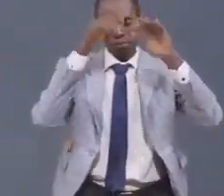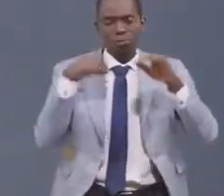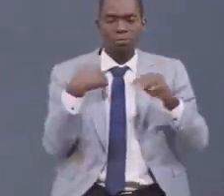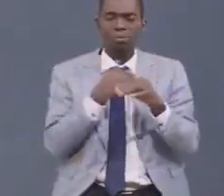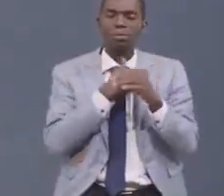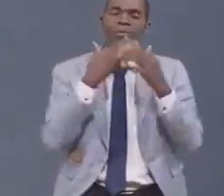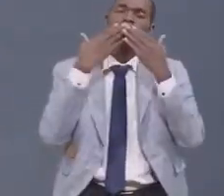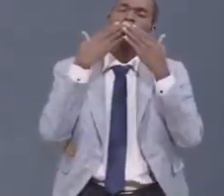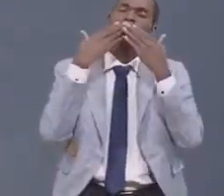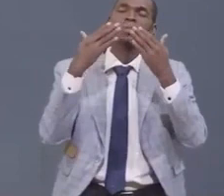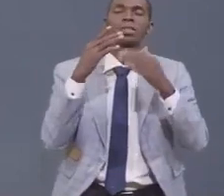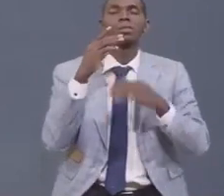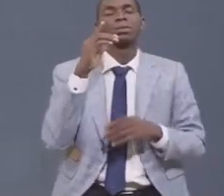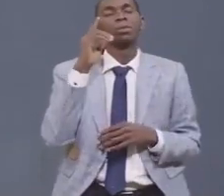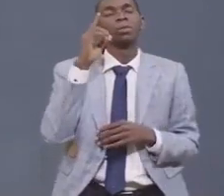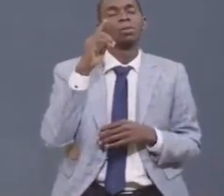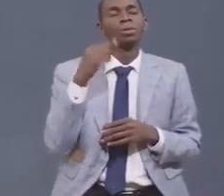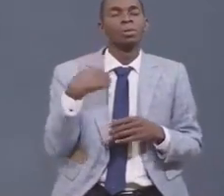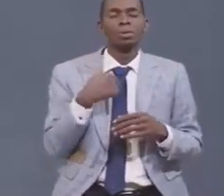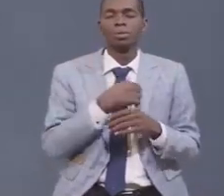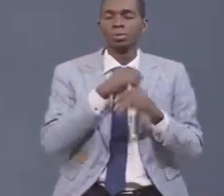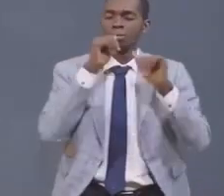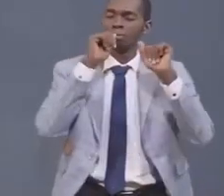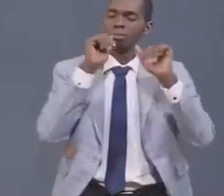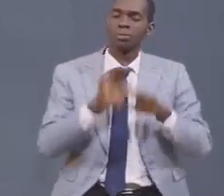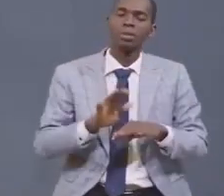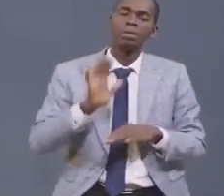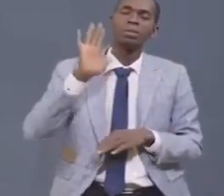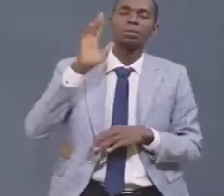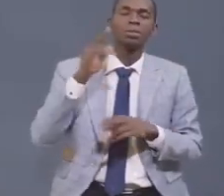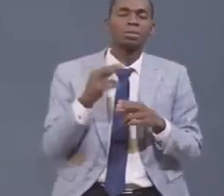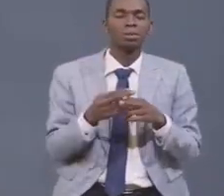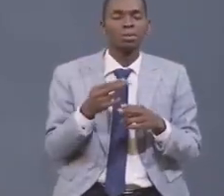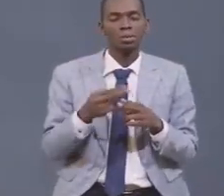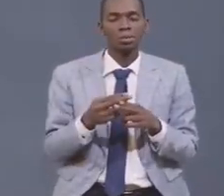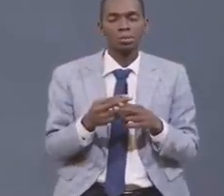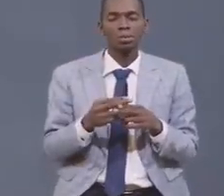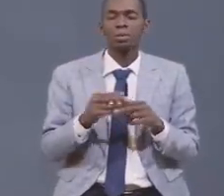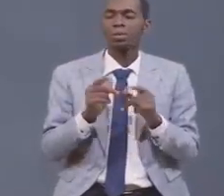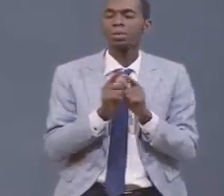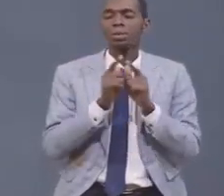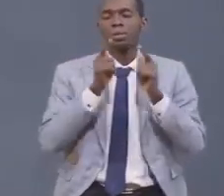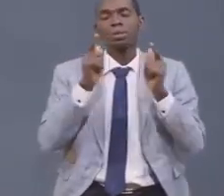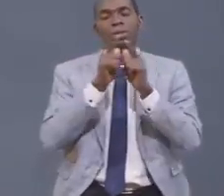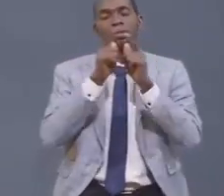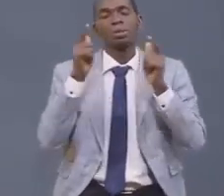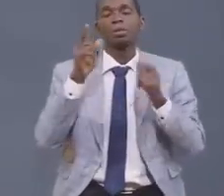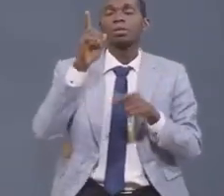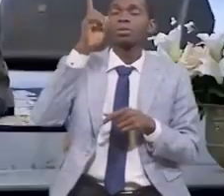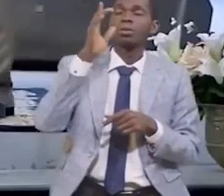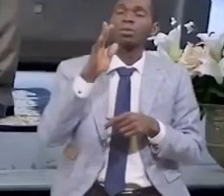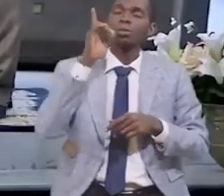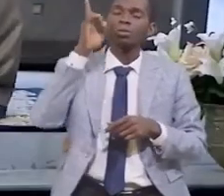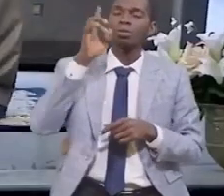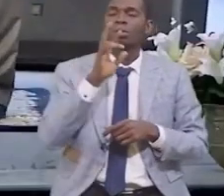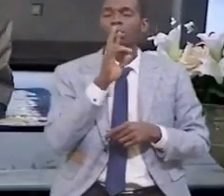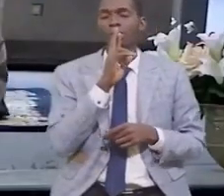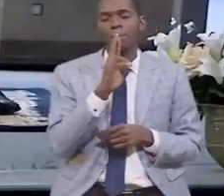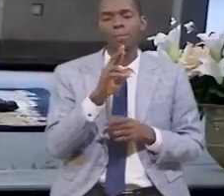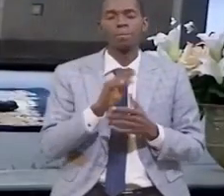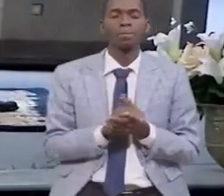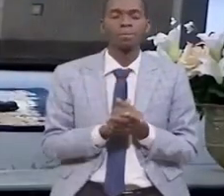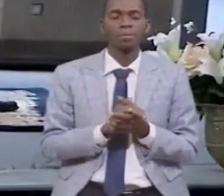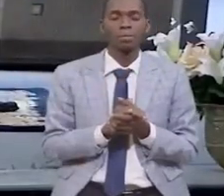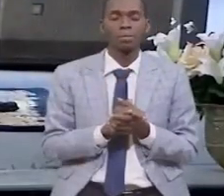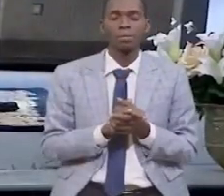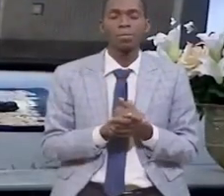thank you. మీకు వందనాలు. We bless your name. మీ నామాన్ని ఘనపరుస్తున్నాం. Great God you are. ఎంత గొప్ప దేవుడవు.